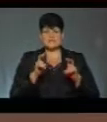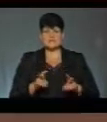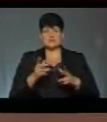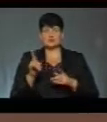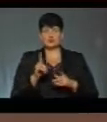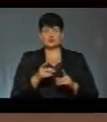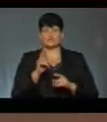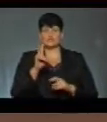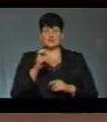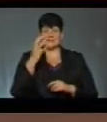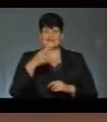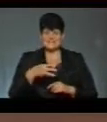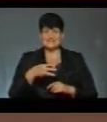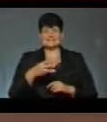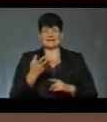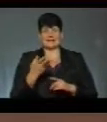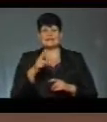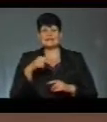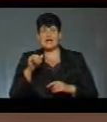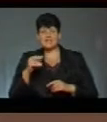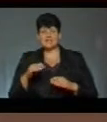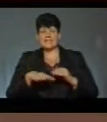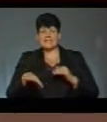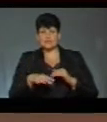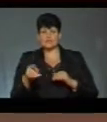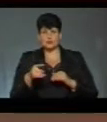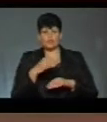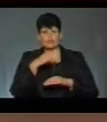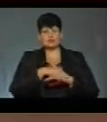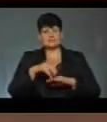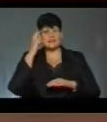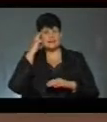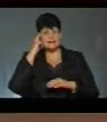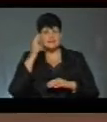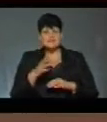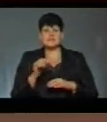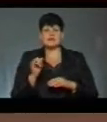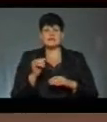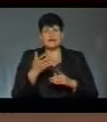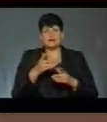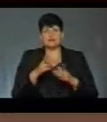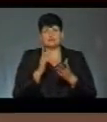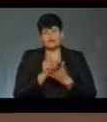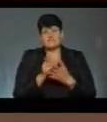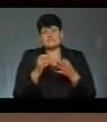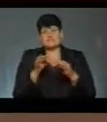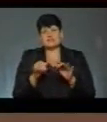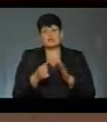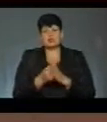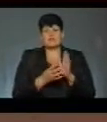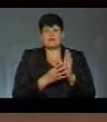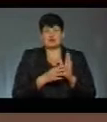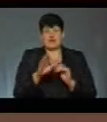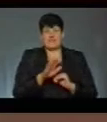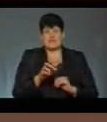щодо 230 дачних ділянок в Тернополі, що по вулиці Київська-Тарнавського, 9, які садоводи мають звільнити до 9 вересня. Там